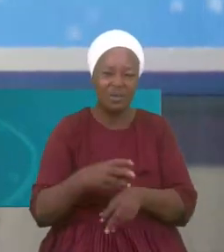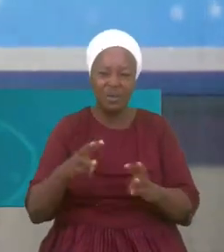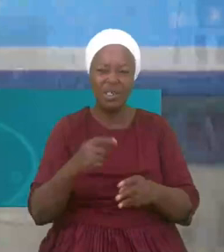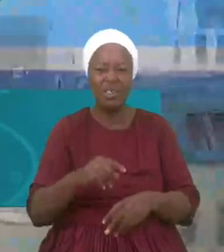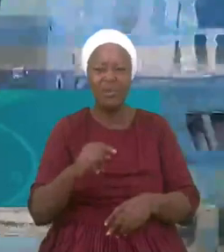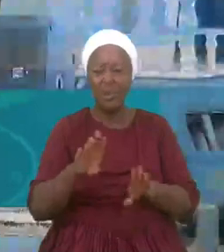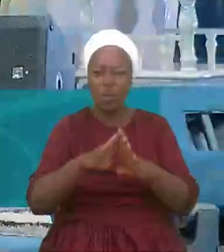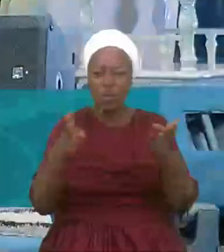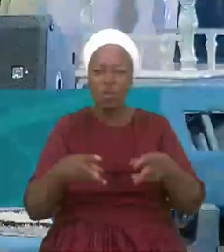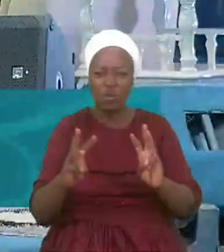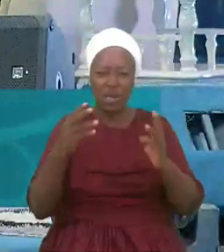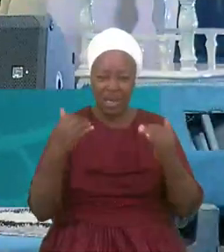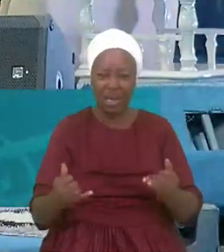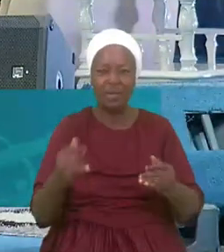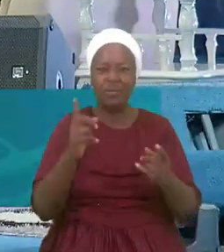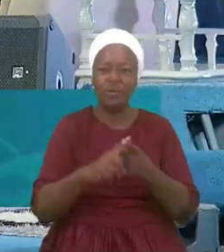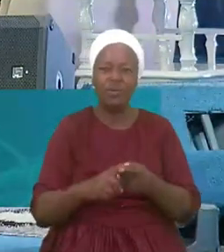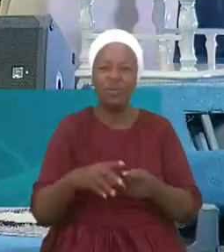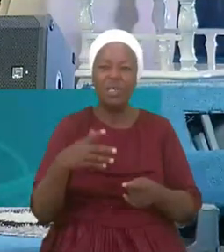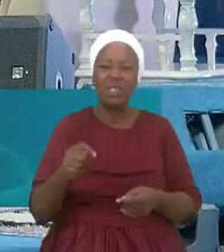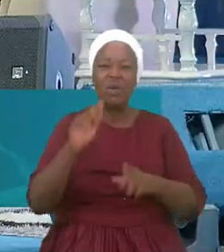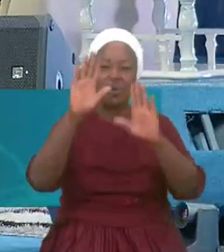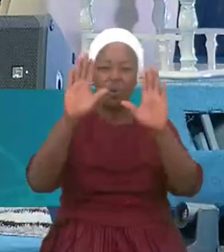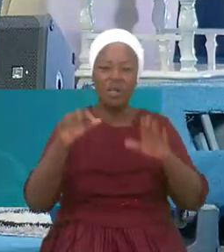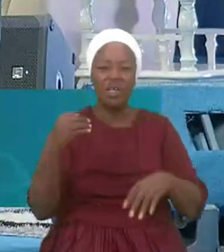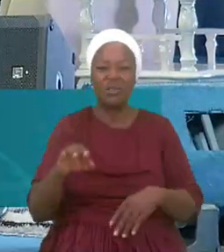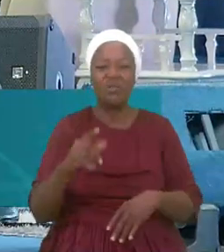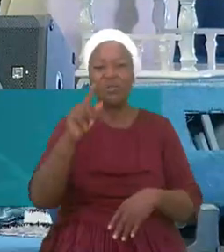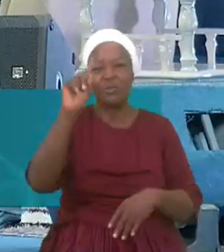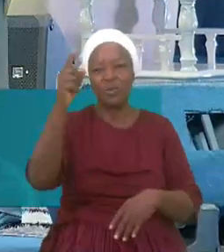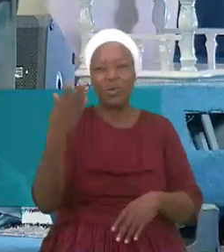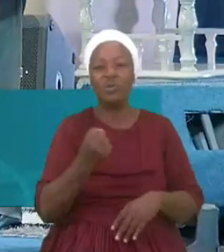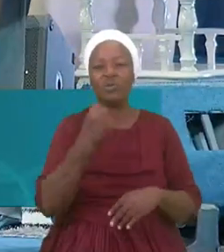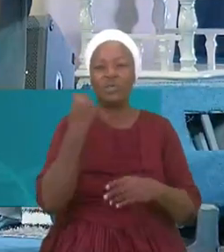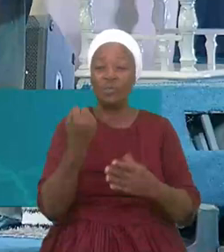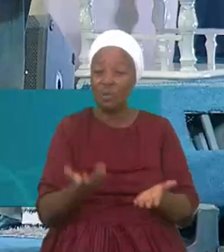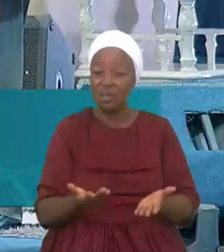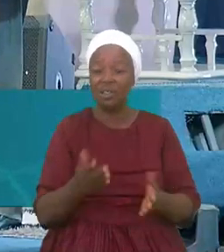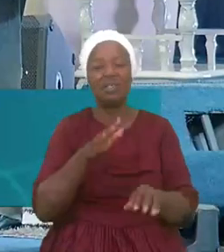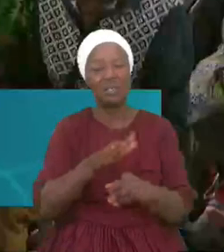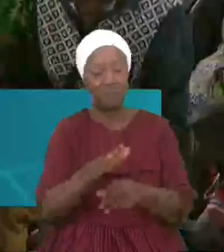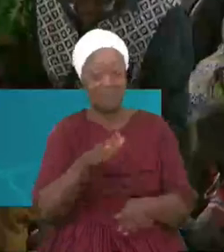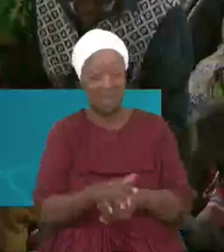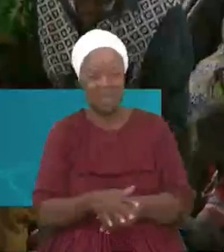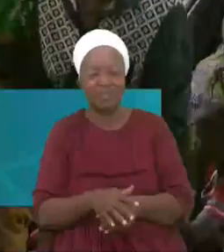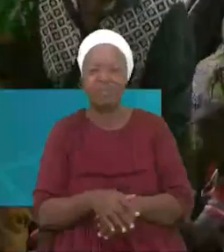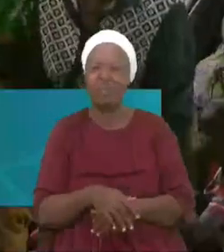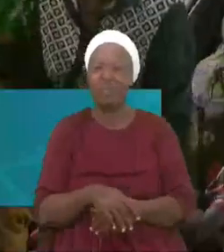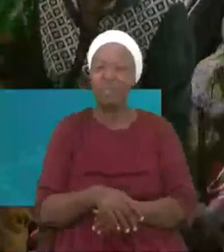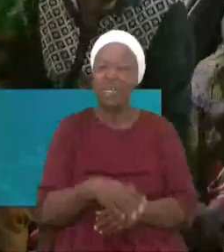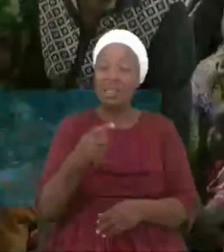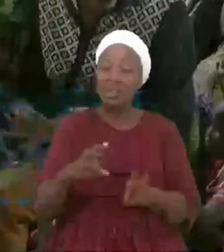la voix ouverte au prodigieux de la suffisance de Dieu